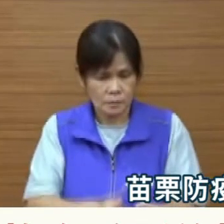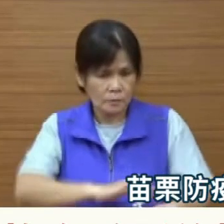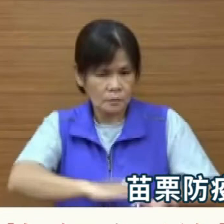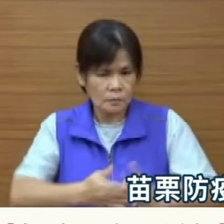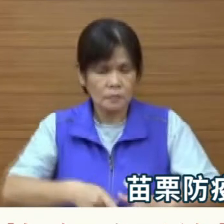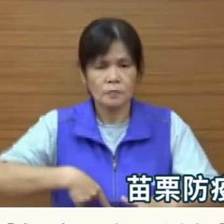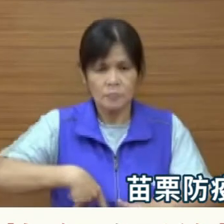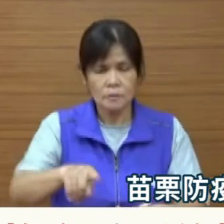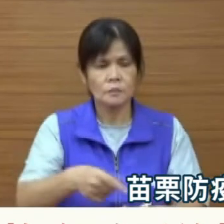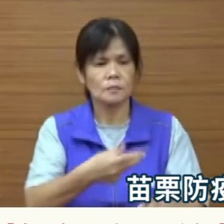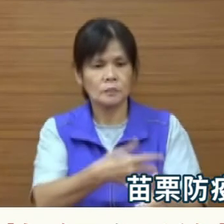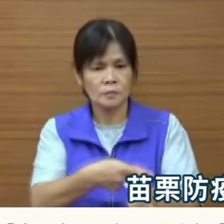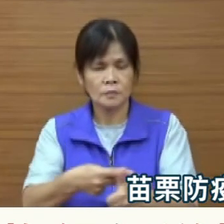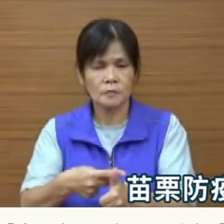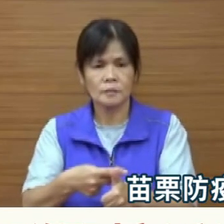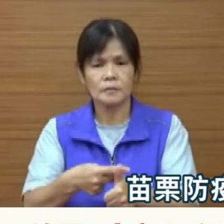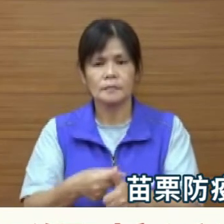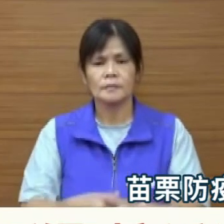的这个